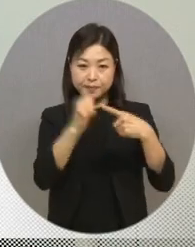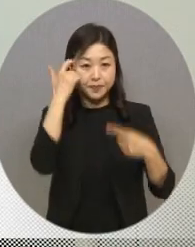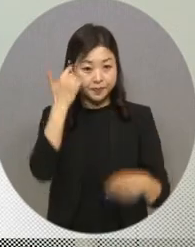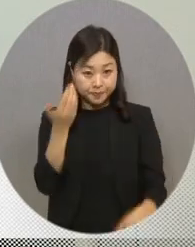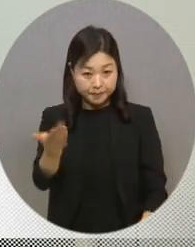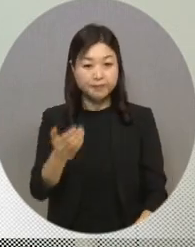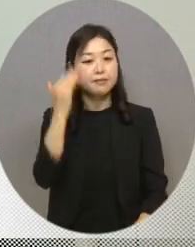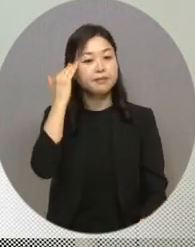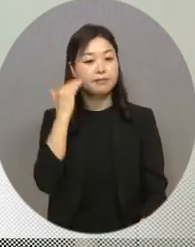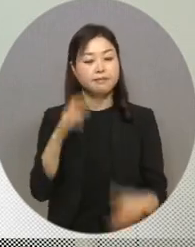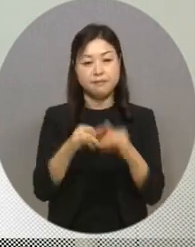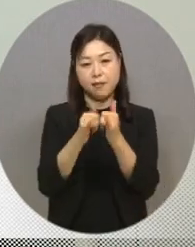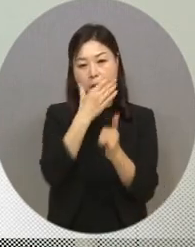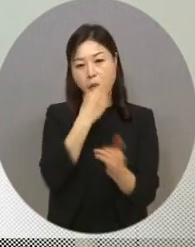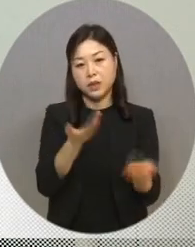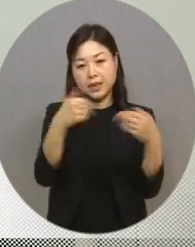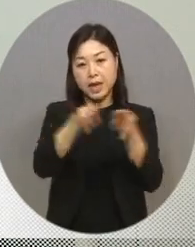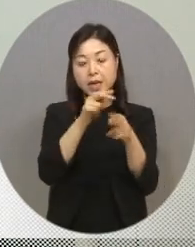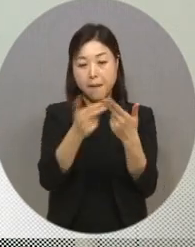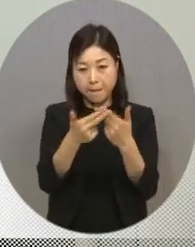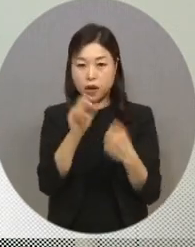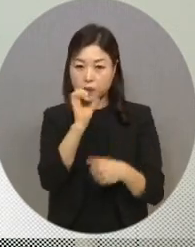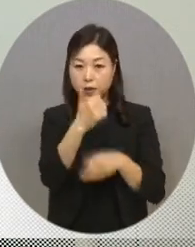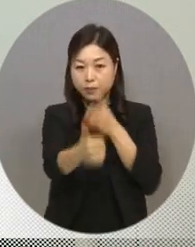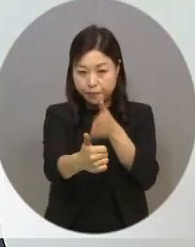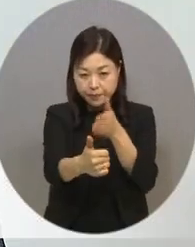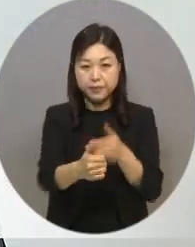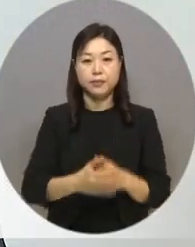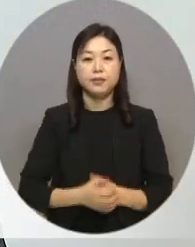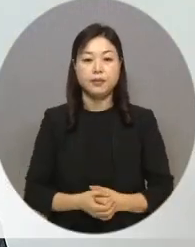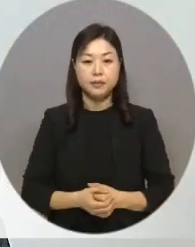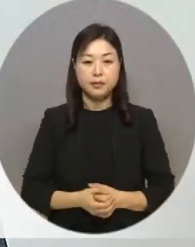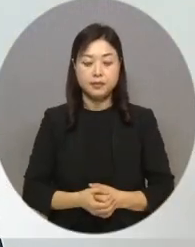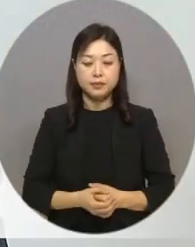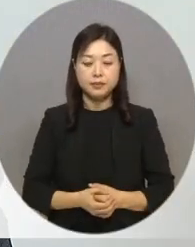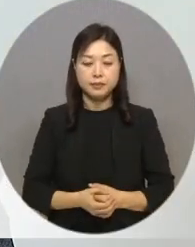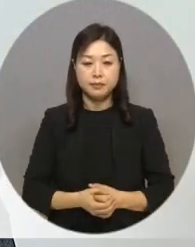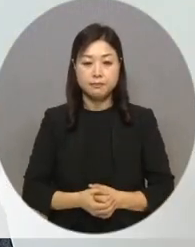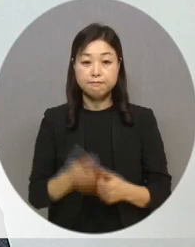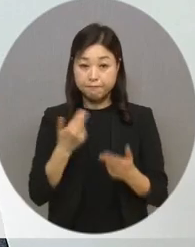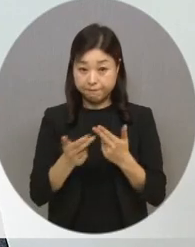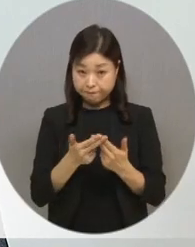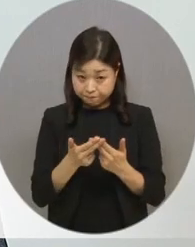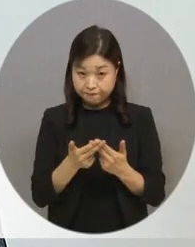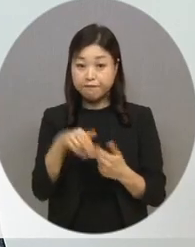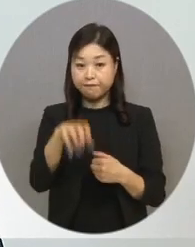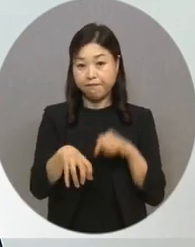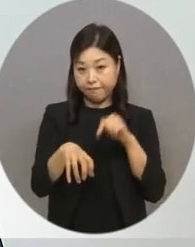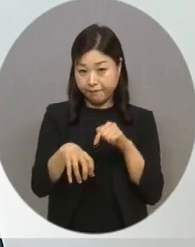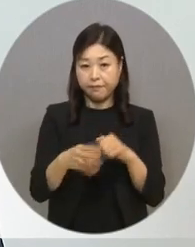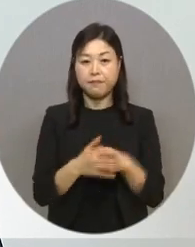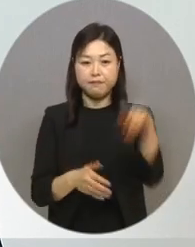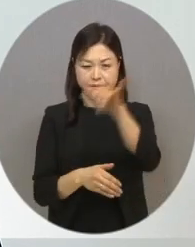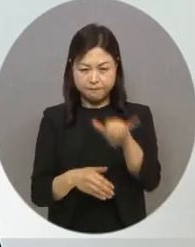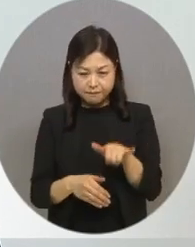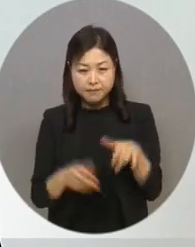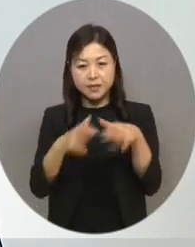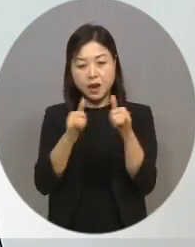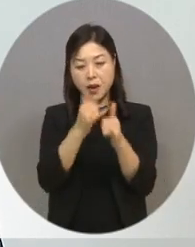질문으로 한국장애인복지관협회 소개 부탁드립니다. 우리 협회는 전국에